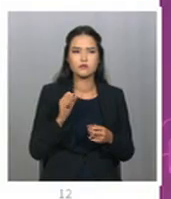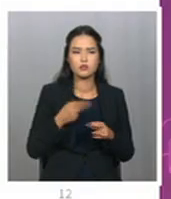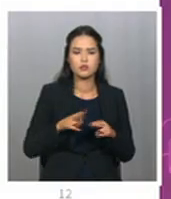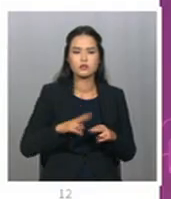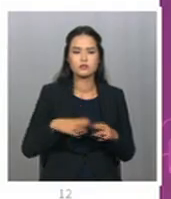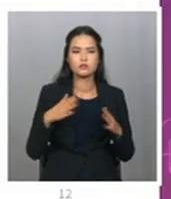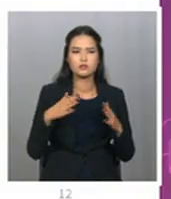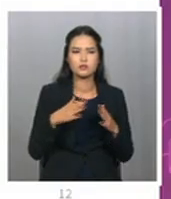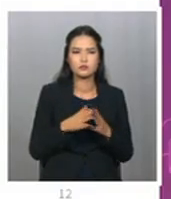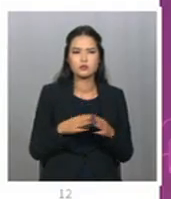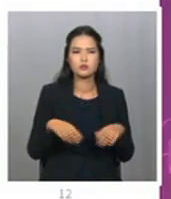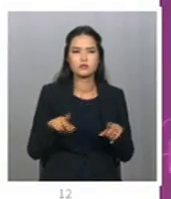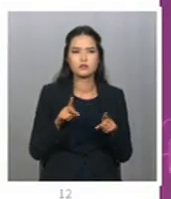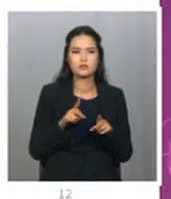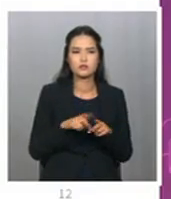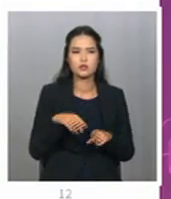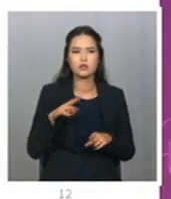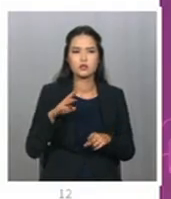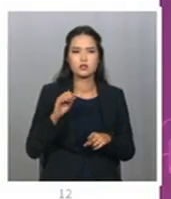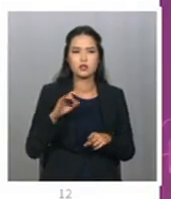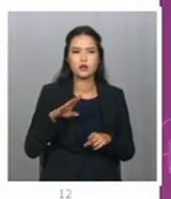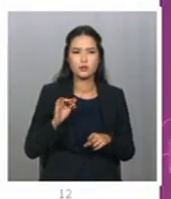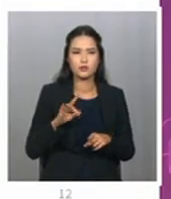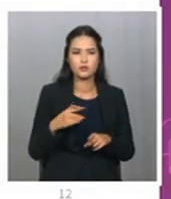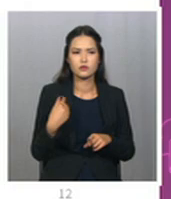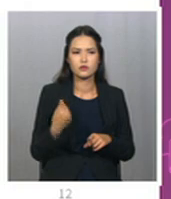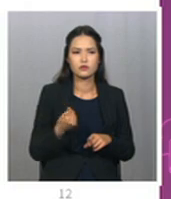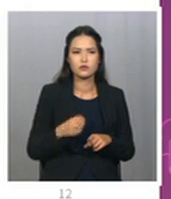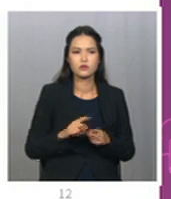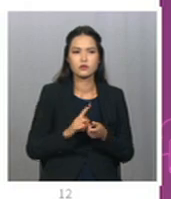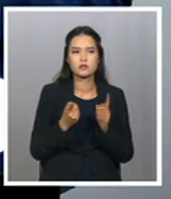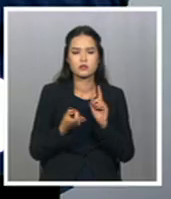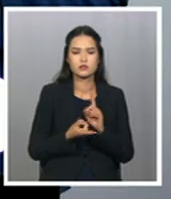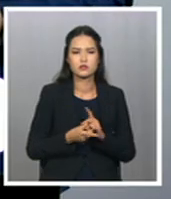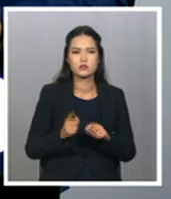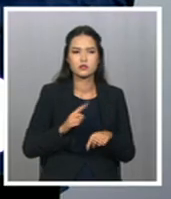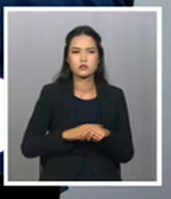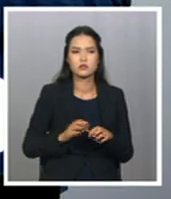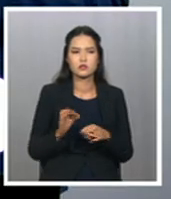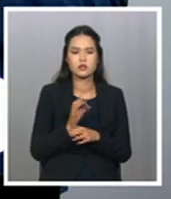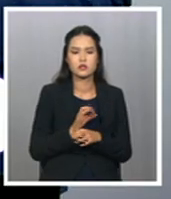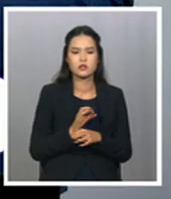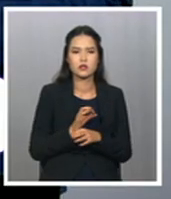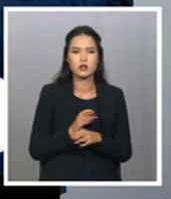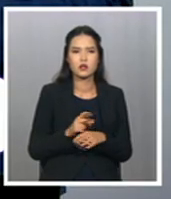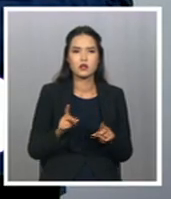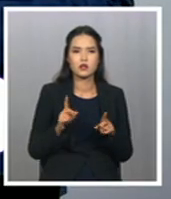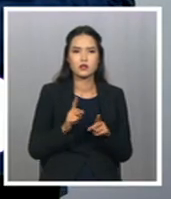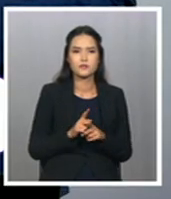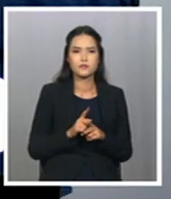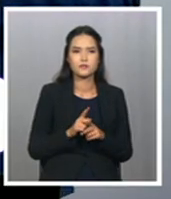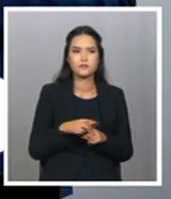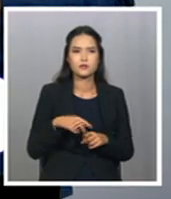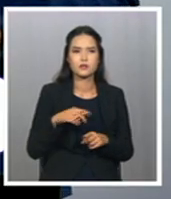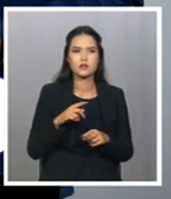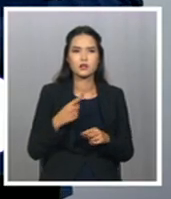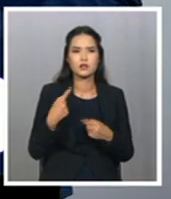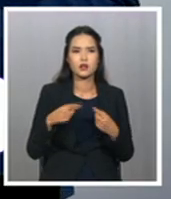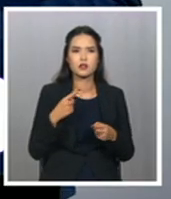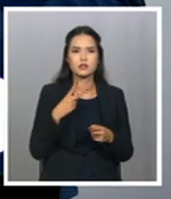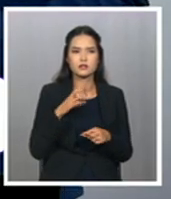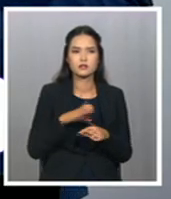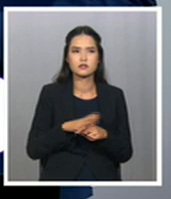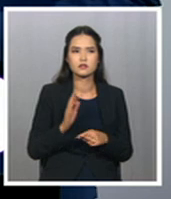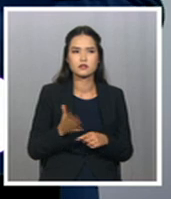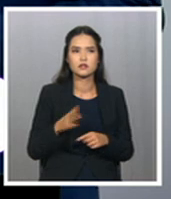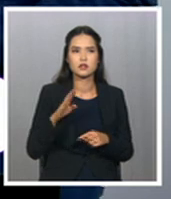бұрыштың мәнін беріп тұр. Сәйкесінше фи нөліміз біздегі бастапқы фаза. Біз жаңа көптеген мысалдарды қарастырып өттік. Гармоникалық